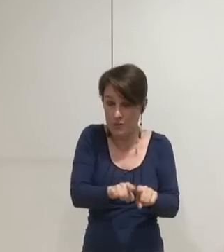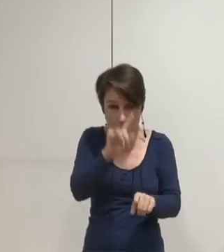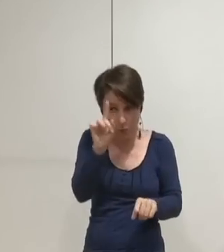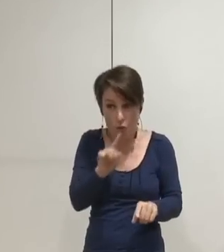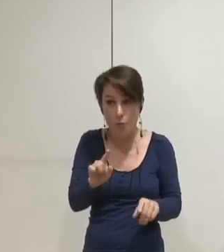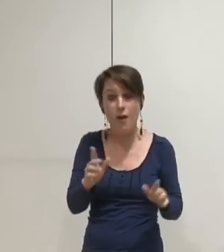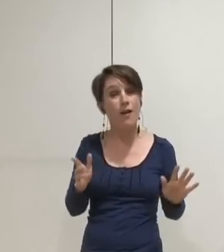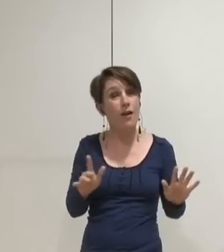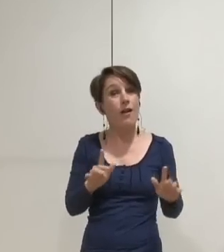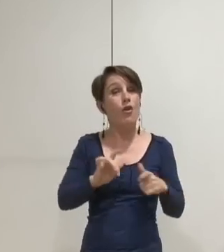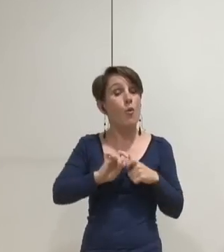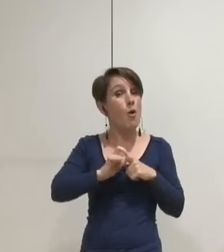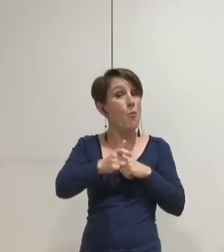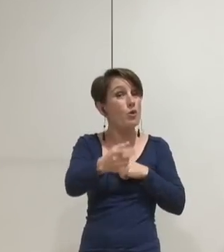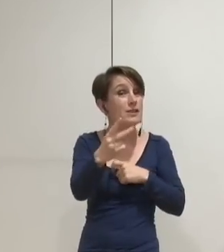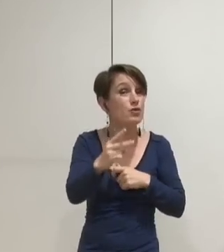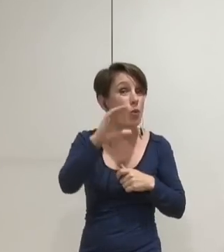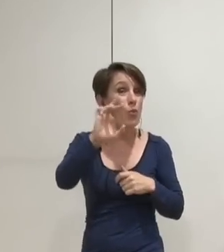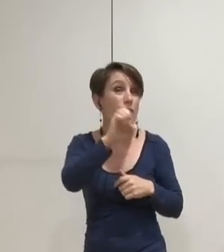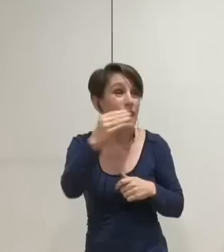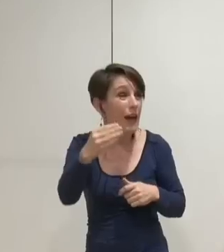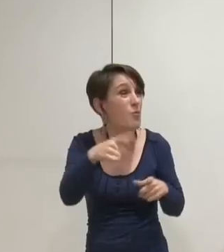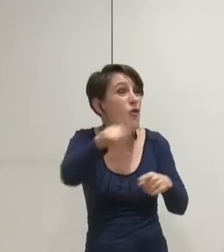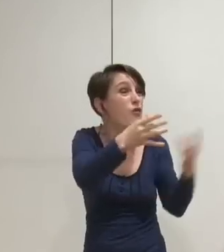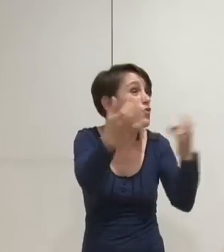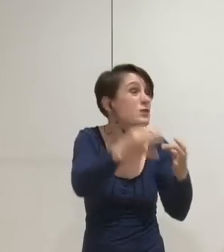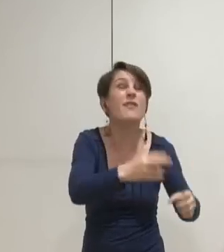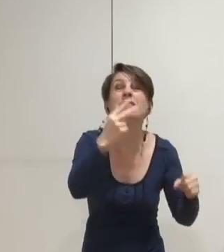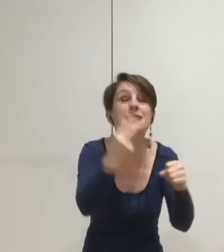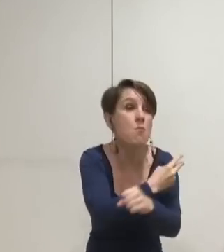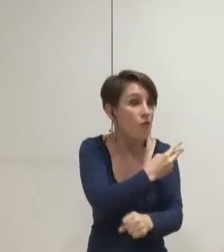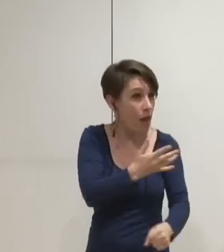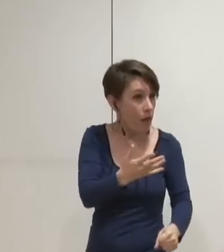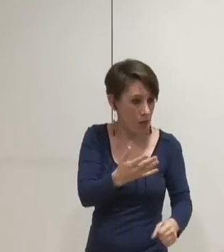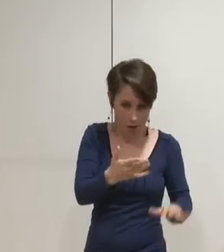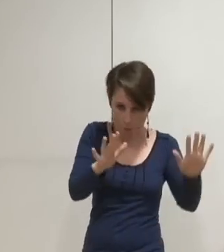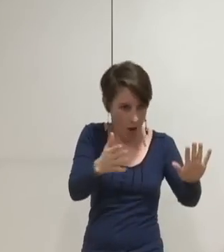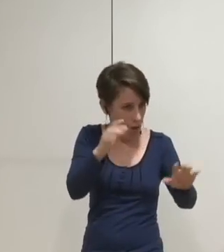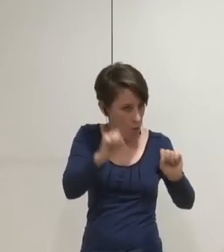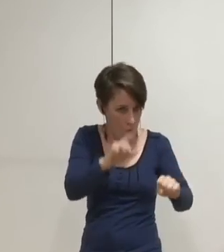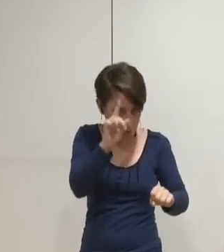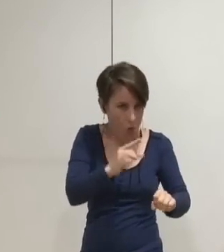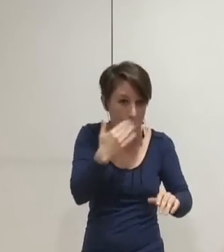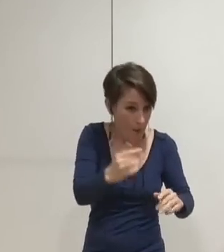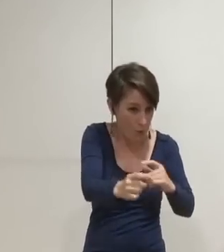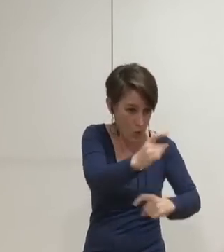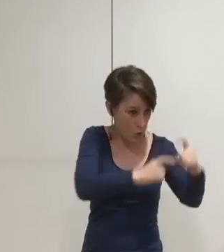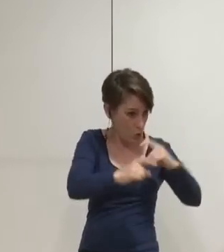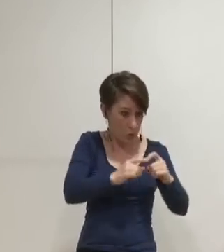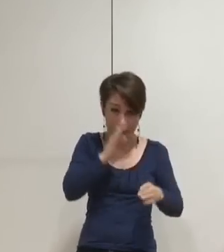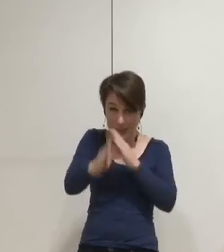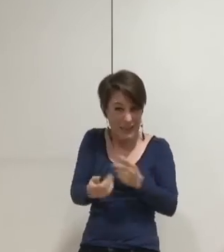initial de la procédure du crème était mauvais et que on pouvait revenir il fallait revenir totalement à la régie directe c'est la